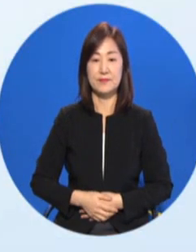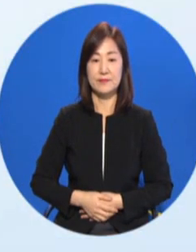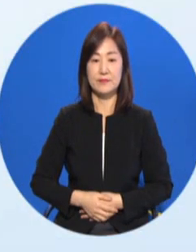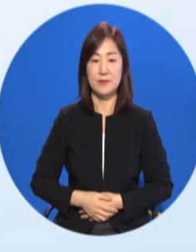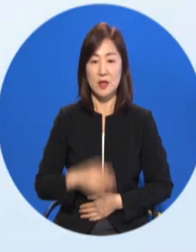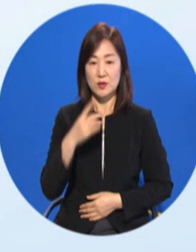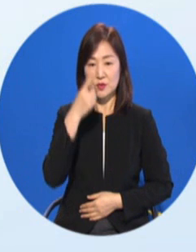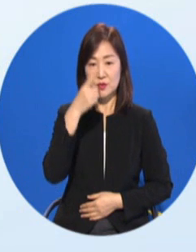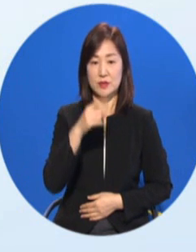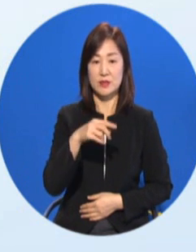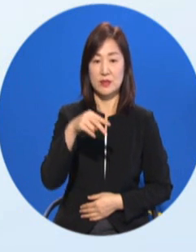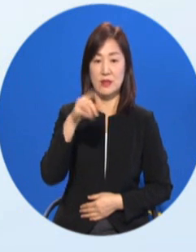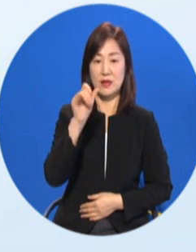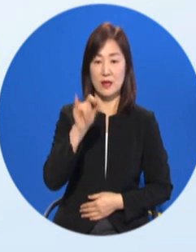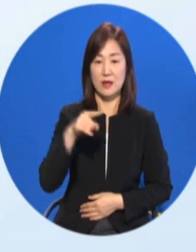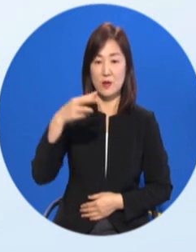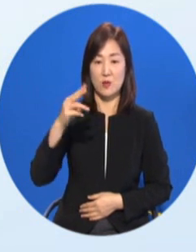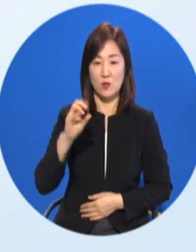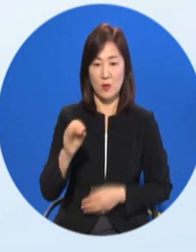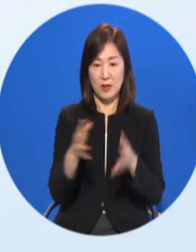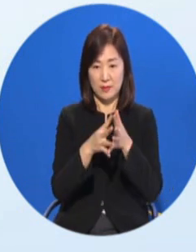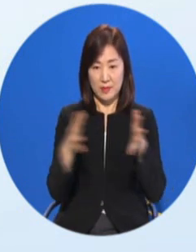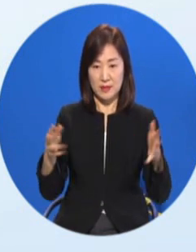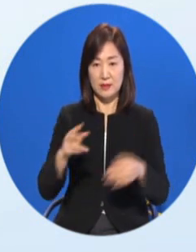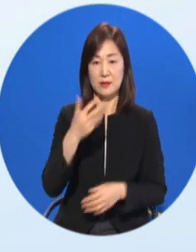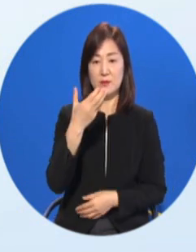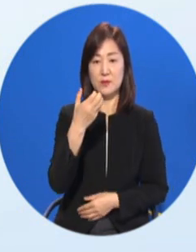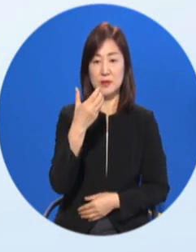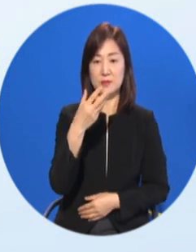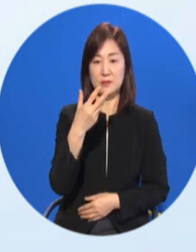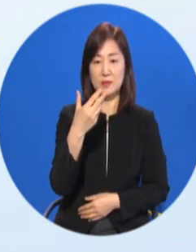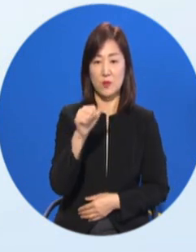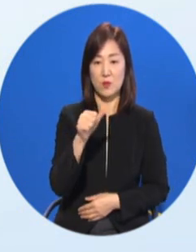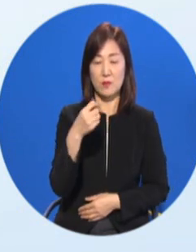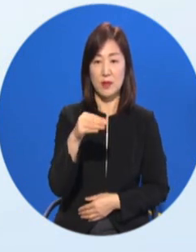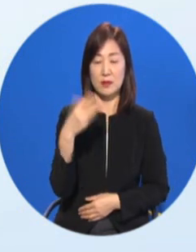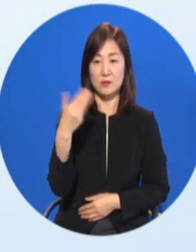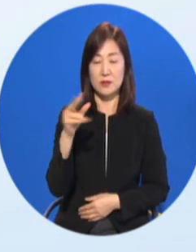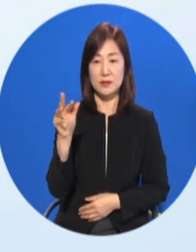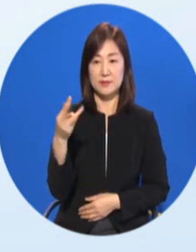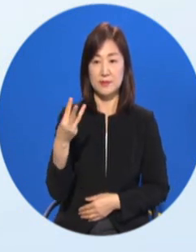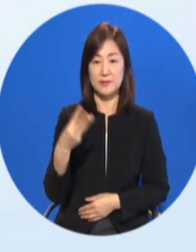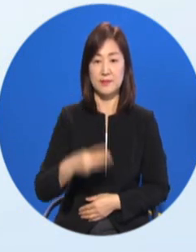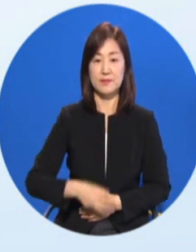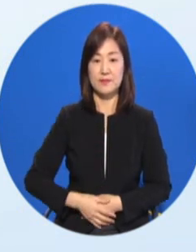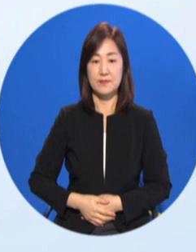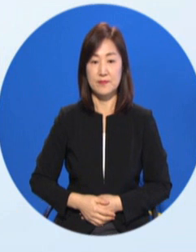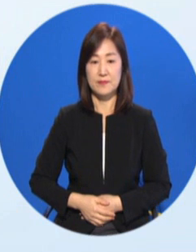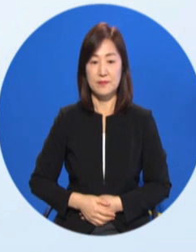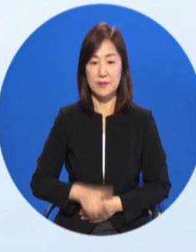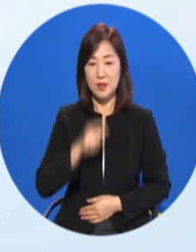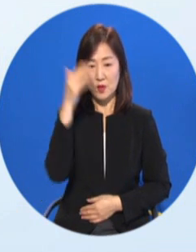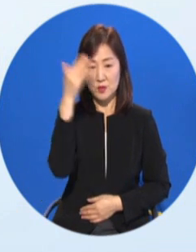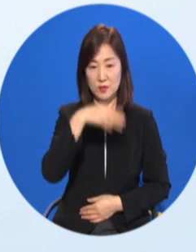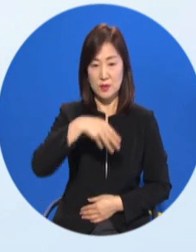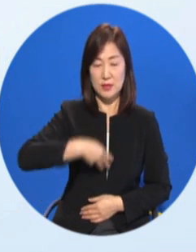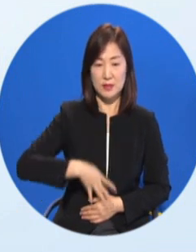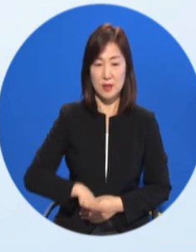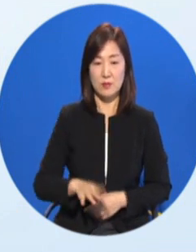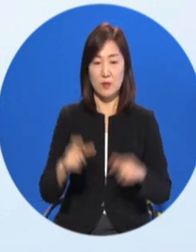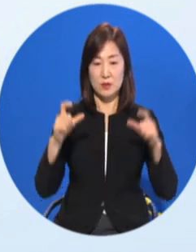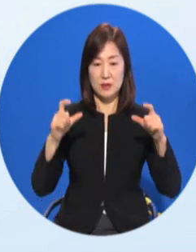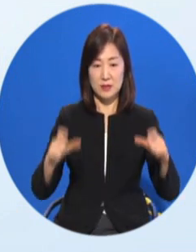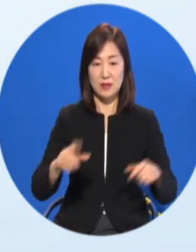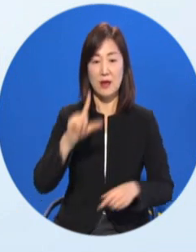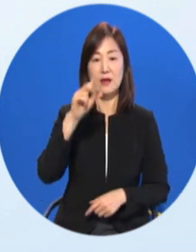순천시 해룡면 신원 a 시사 파트 19 20 니 주민 95 19,300원 여수시 쌍봉